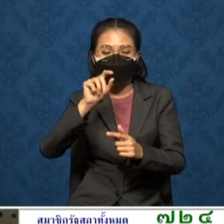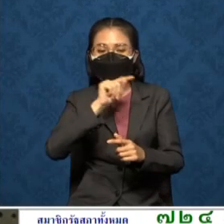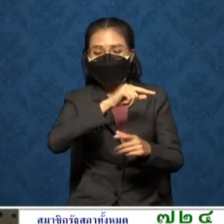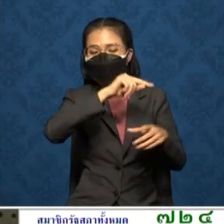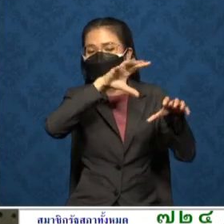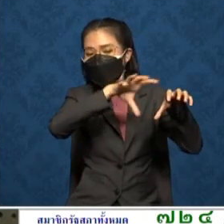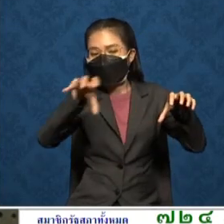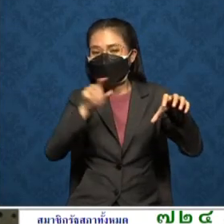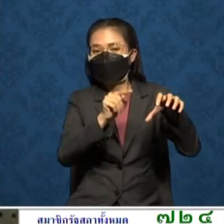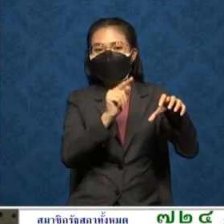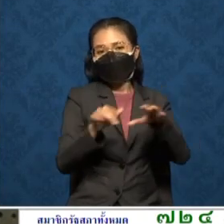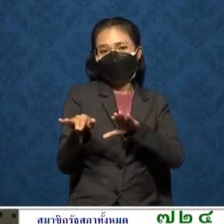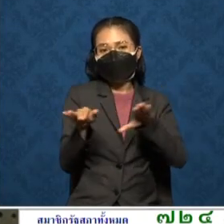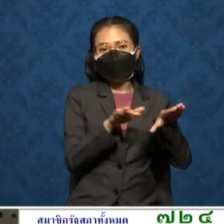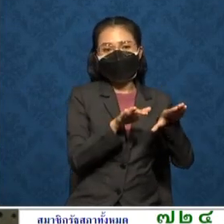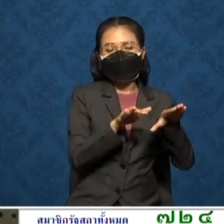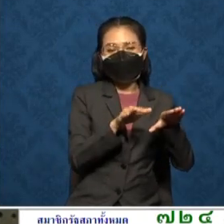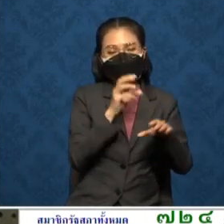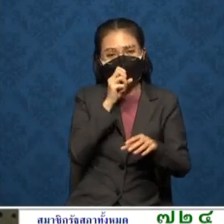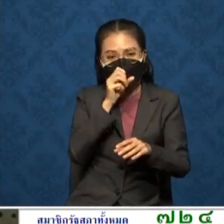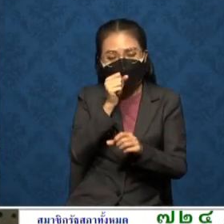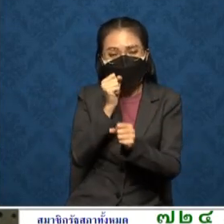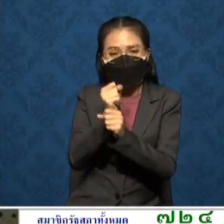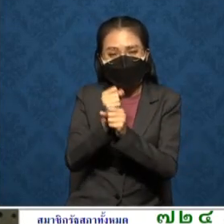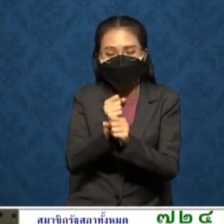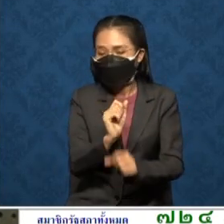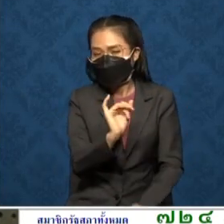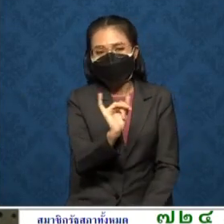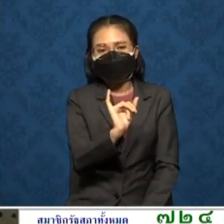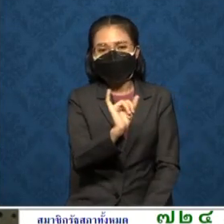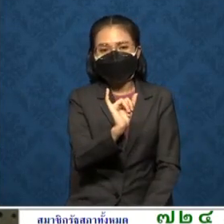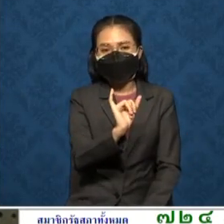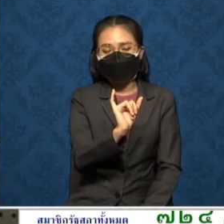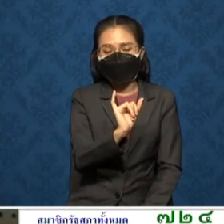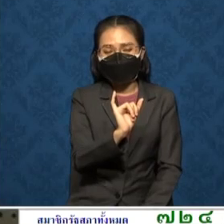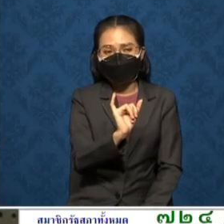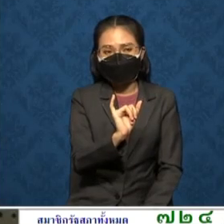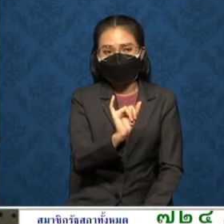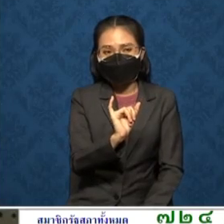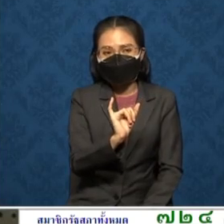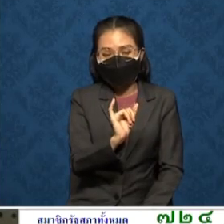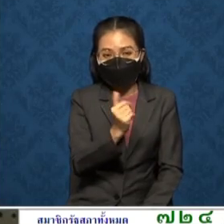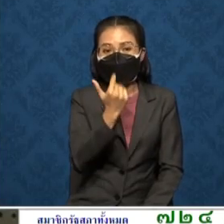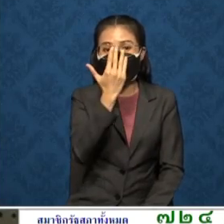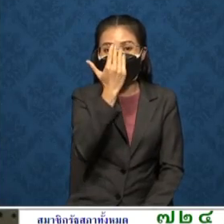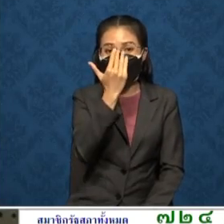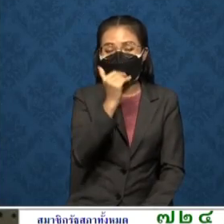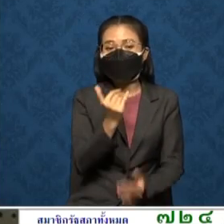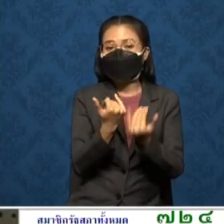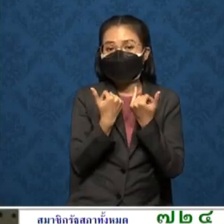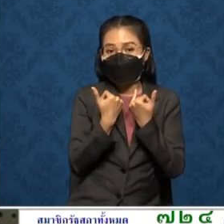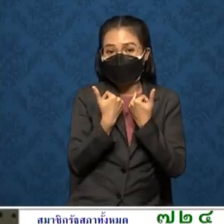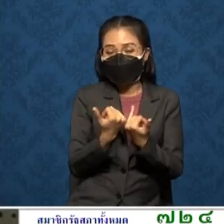แม้แสดงความกระตือรือร้นยินดีและเต็มใจแต่เขายังไม่สามารถที่จะแสดงความพร้อม